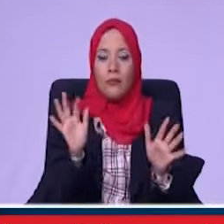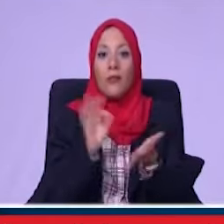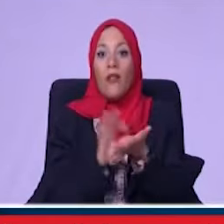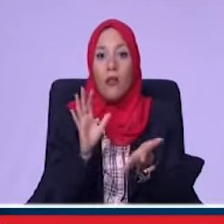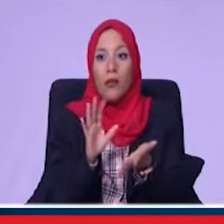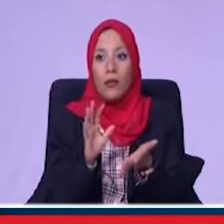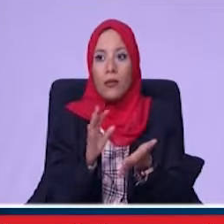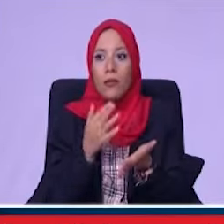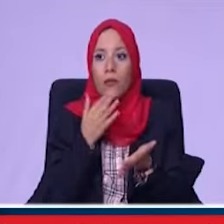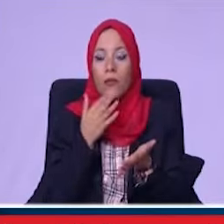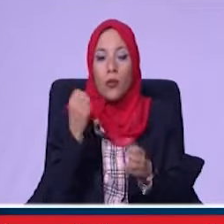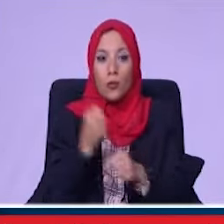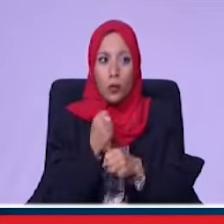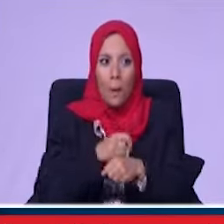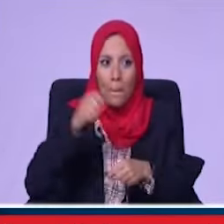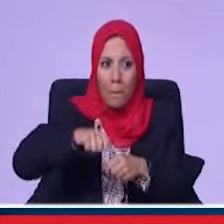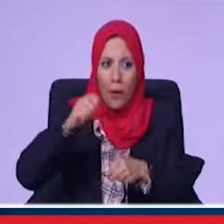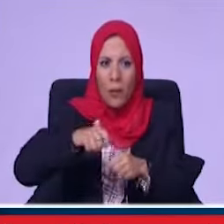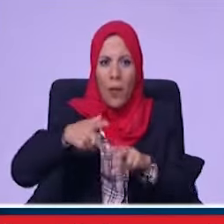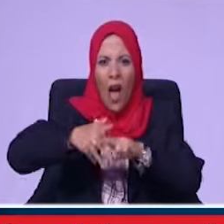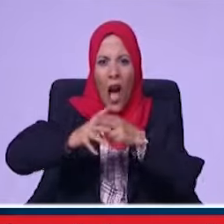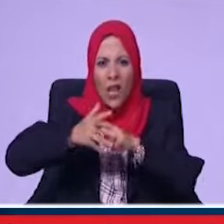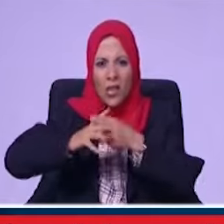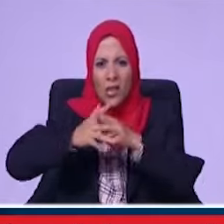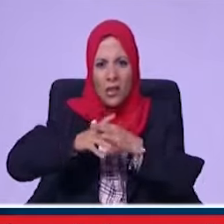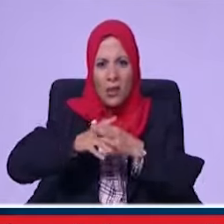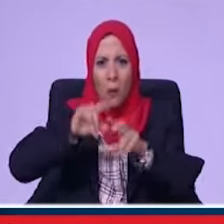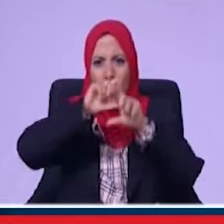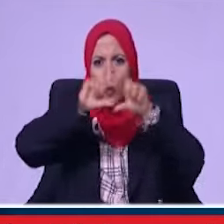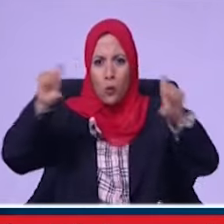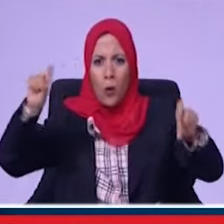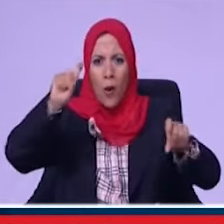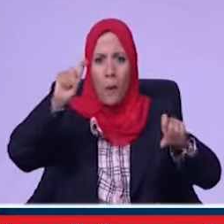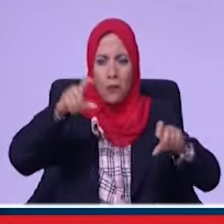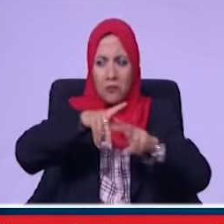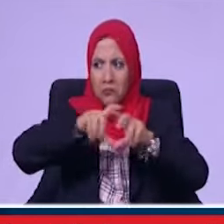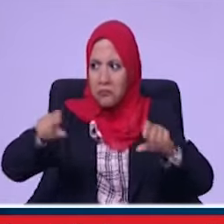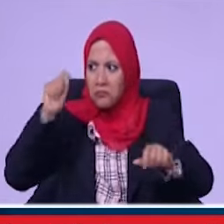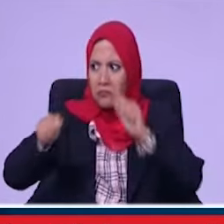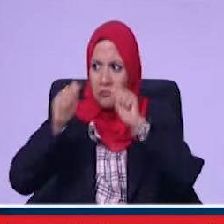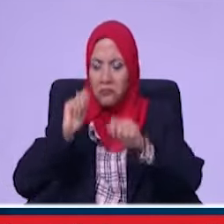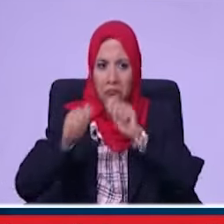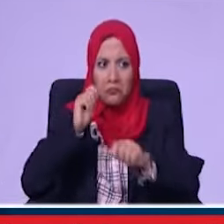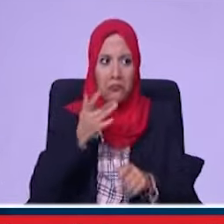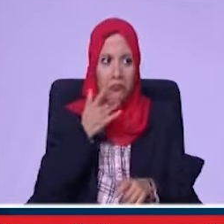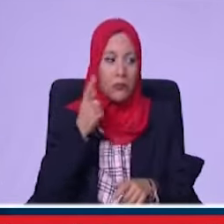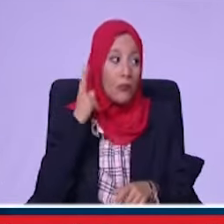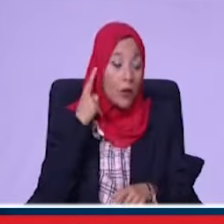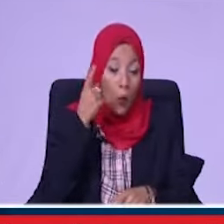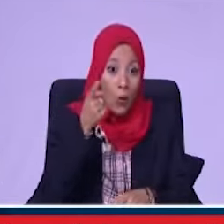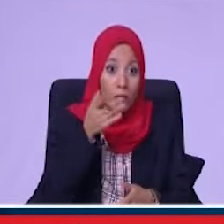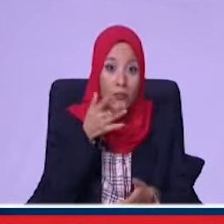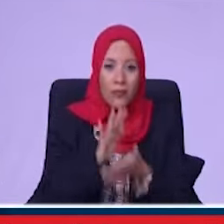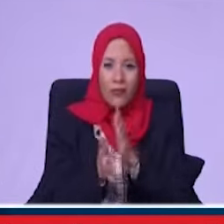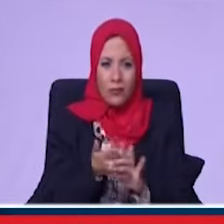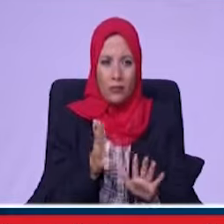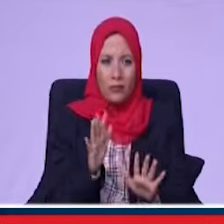مصنع الحديد، المواسير الحديد النحاس، الصوت ذات نفسه اثر على